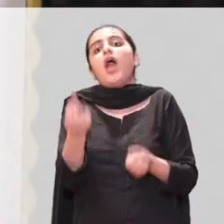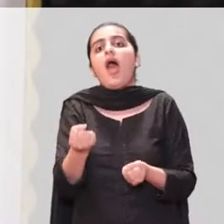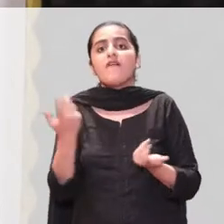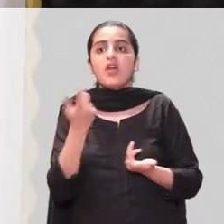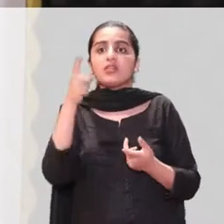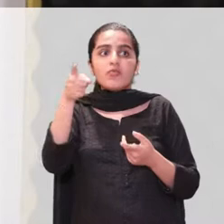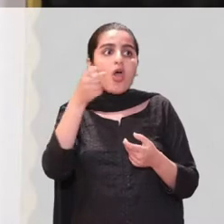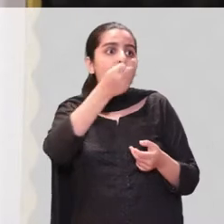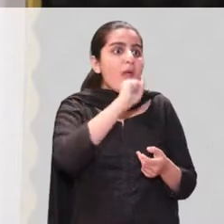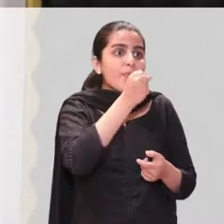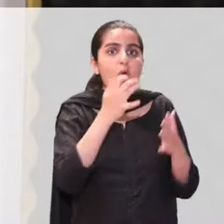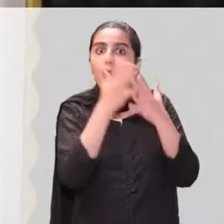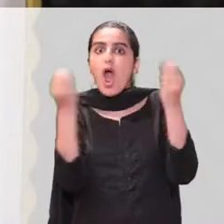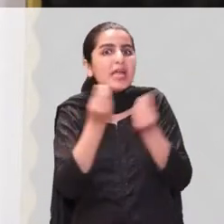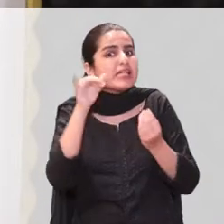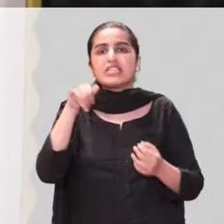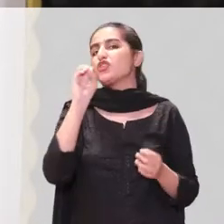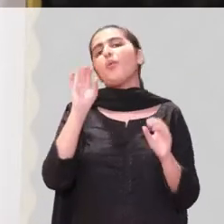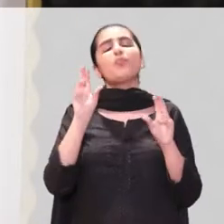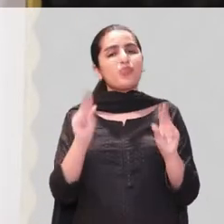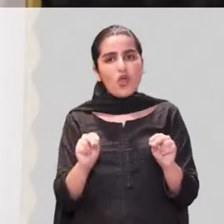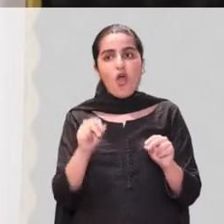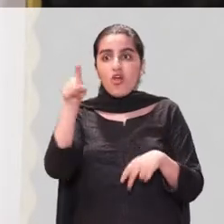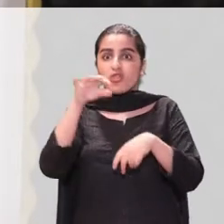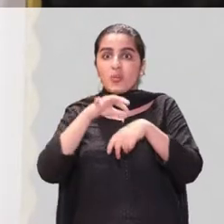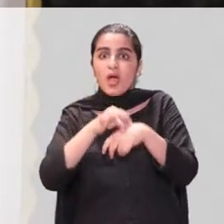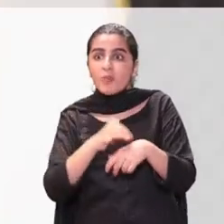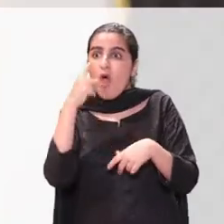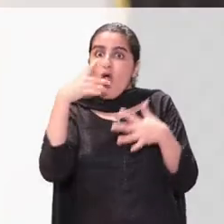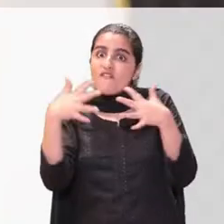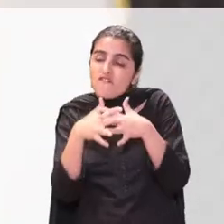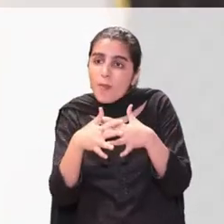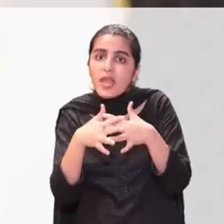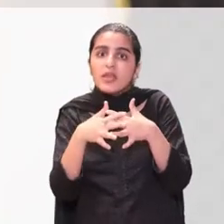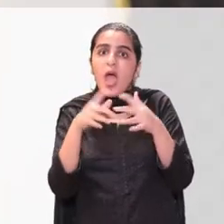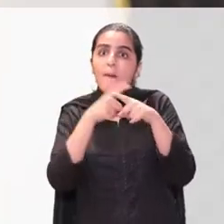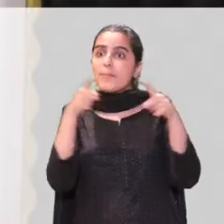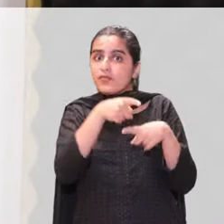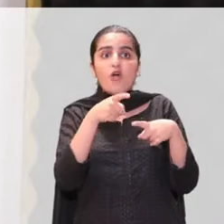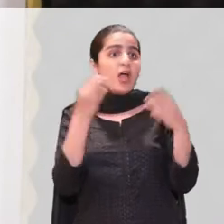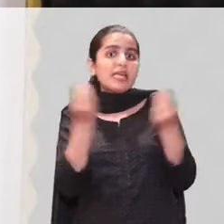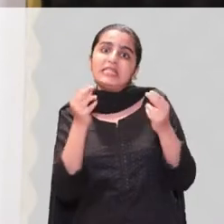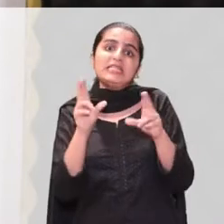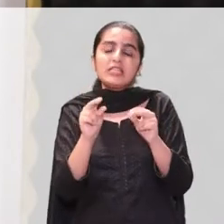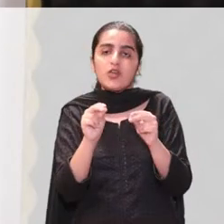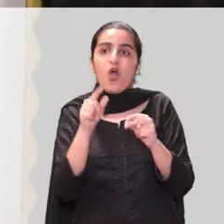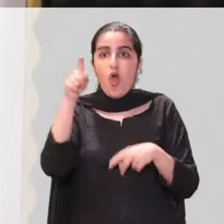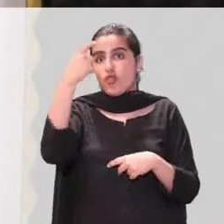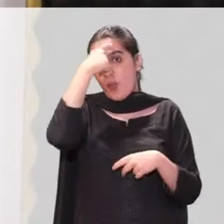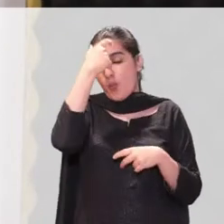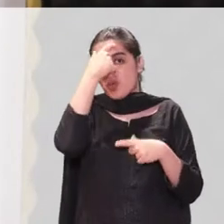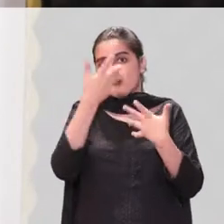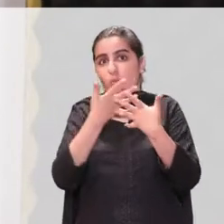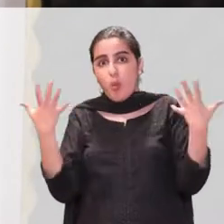अंदर क्योंकि ऐसी बातें क्राइम रिपोर्टिंग इस नोट इजी जॉब रिगार्डलेस आफ विजय एंड यूअर बिल्कुल चिकना तो इस फिल्म में रहते हुए